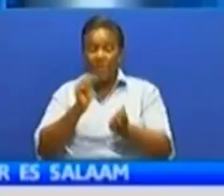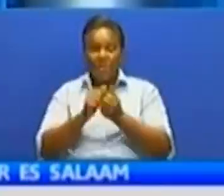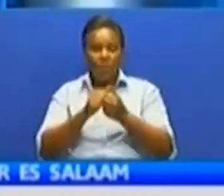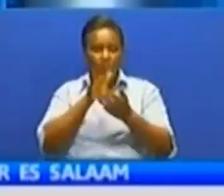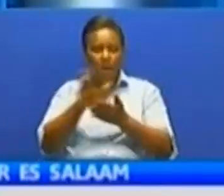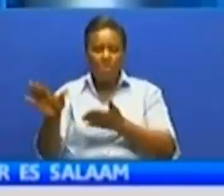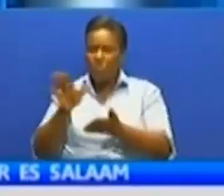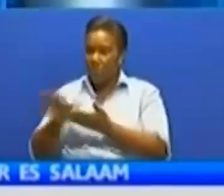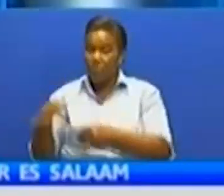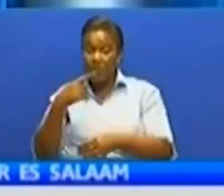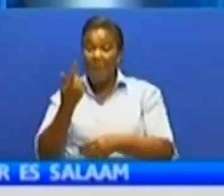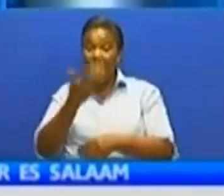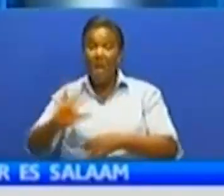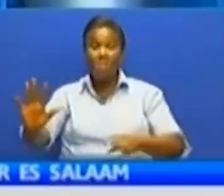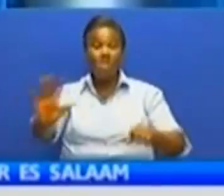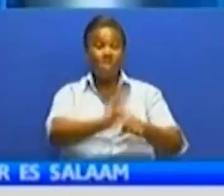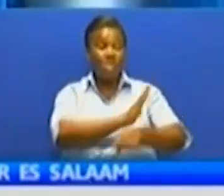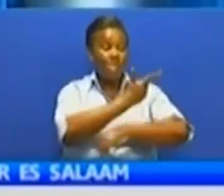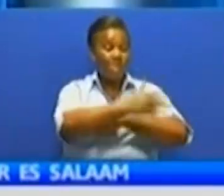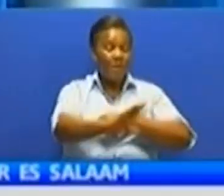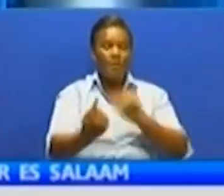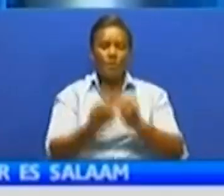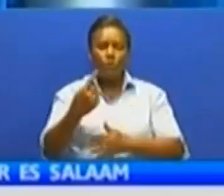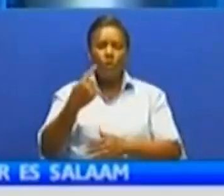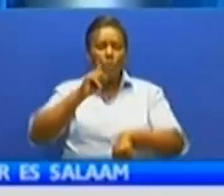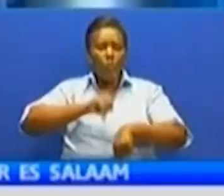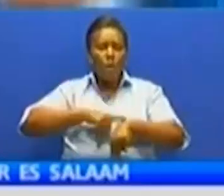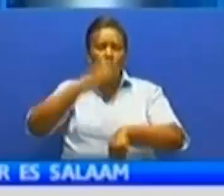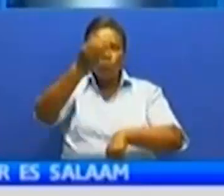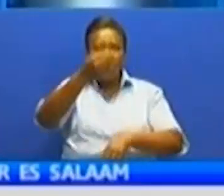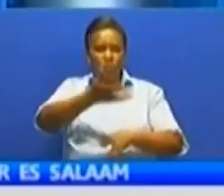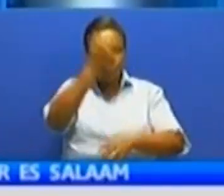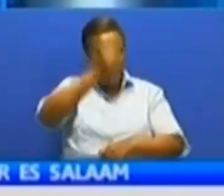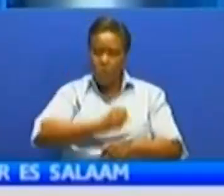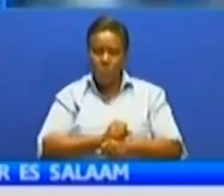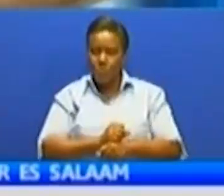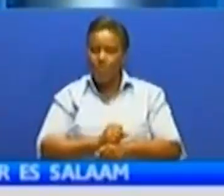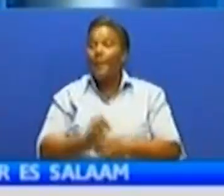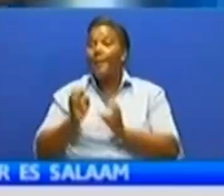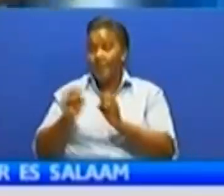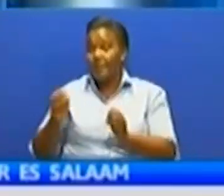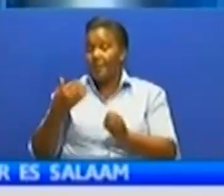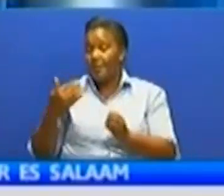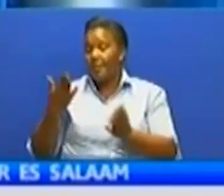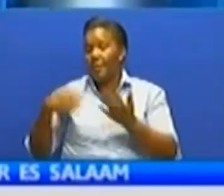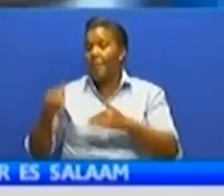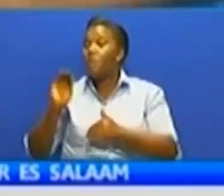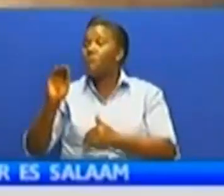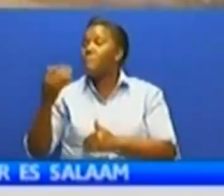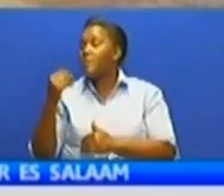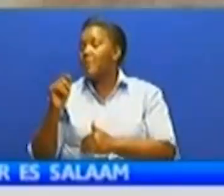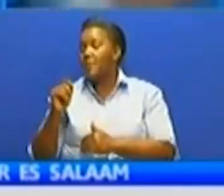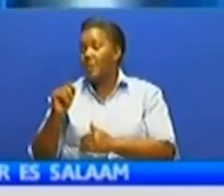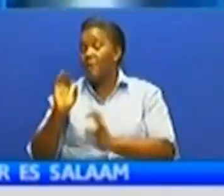ile kujaa maji itokee siku za kupatwa. Kwa hiyo watu watahadhari kwamba maji yatajaa zaidi